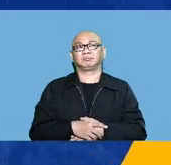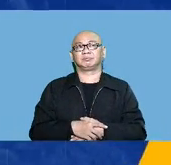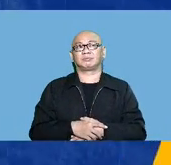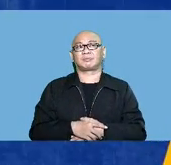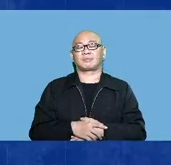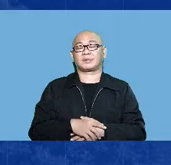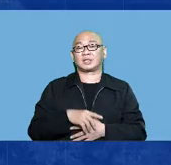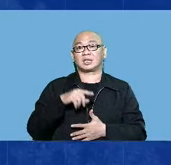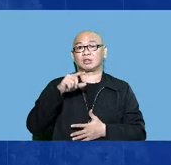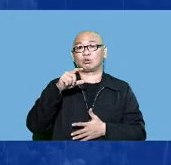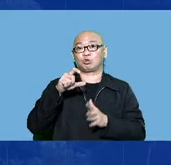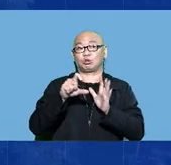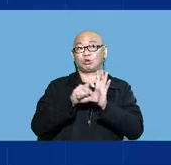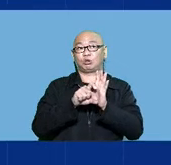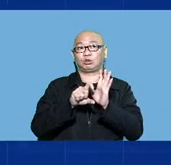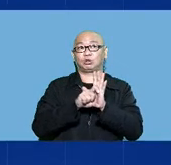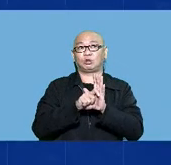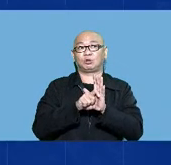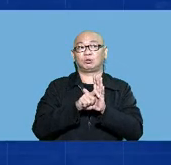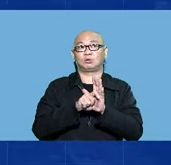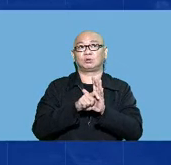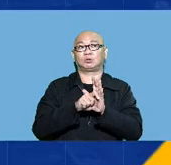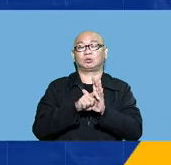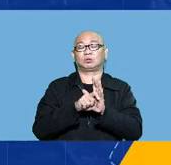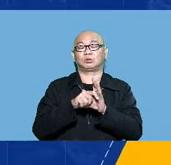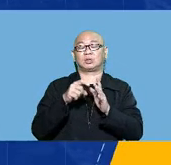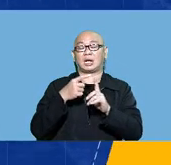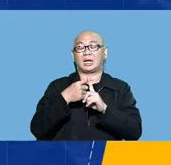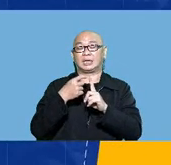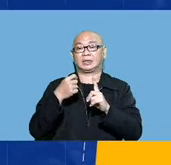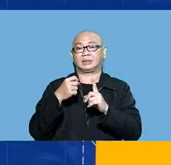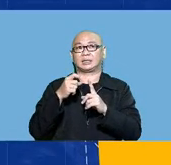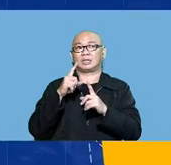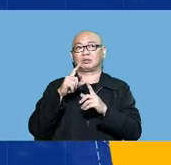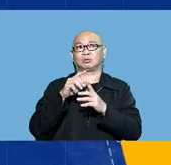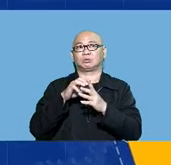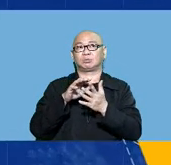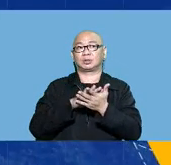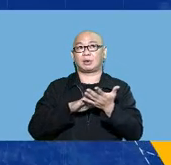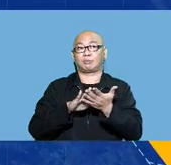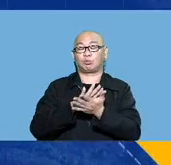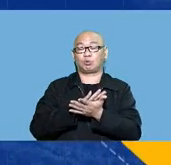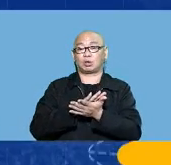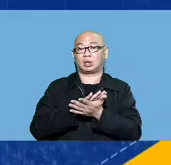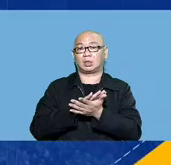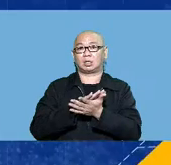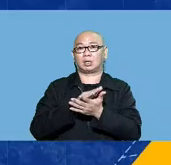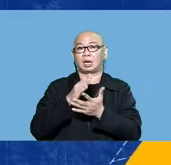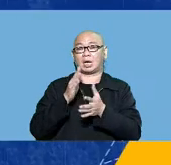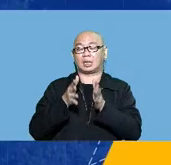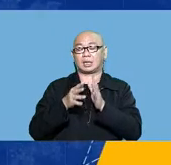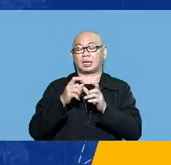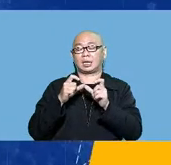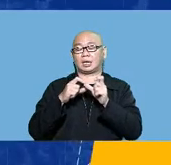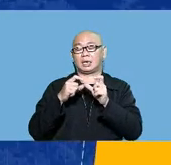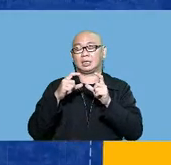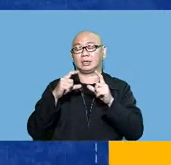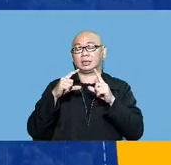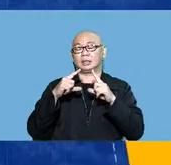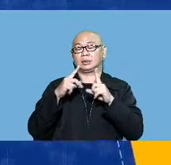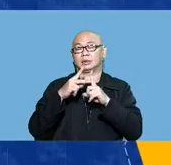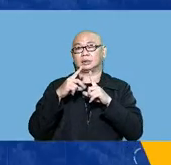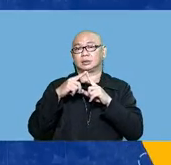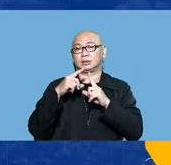Itu merupakan contoh dari suatu perpaduan antara shaft atau air